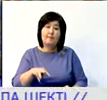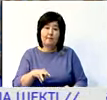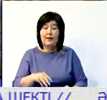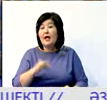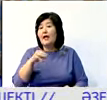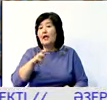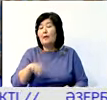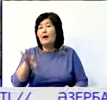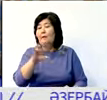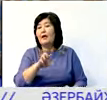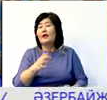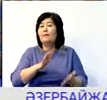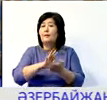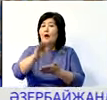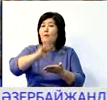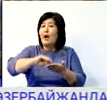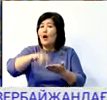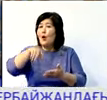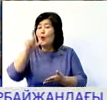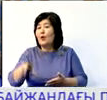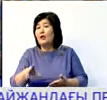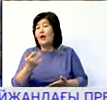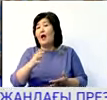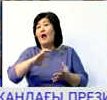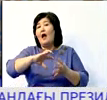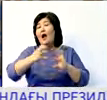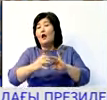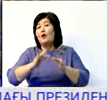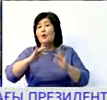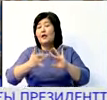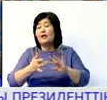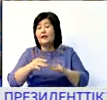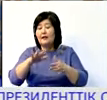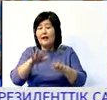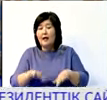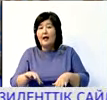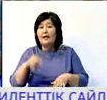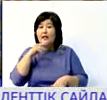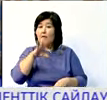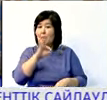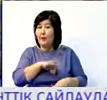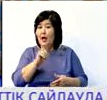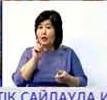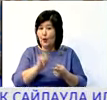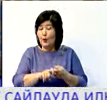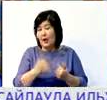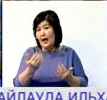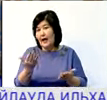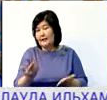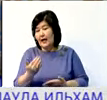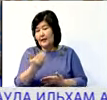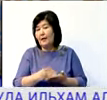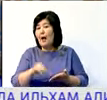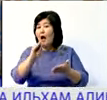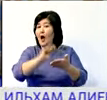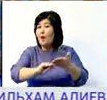мынау бақ өкілдерін және әлеуметтік желілерді тиімді пайдалана білу, сонымен қатар қазіргі талап мақала